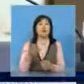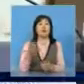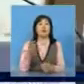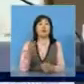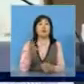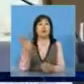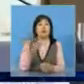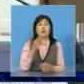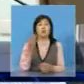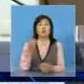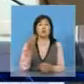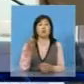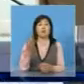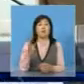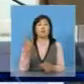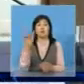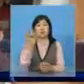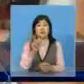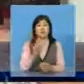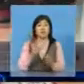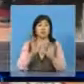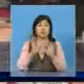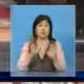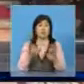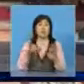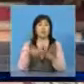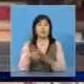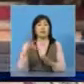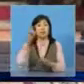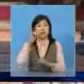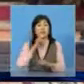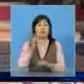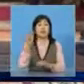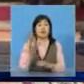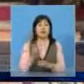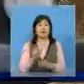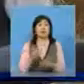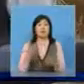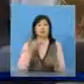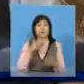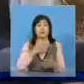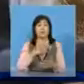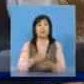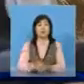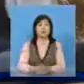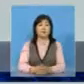Шешем жайлы кітабынан үзінді оқып, кейіпкерін сомдады. Жеңімпаз қазақ ақындарын оқығанды да ұнатады.